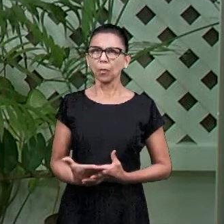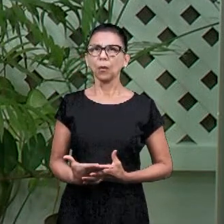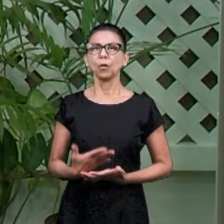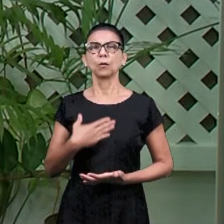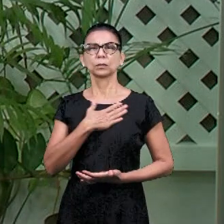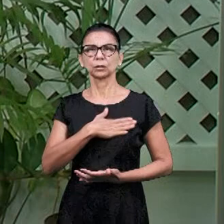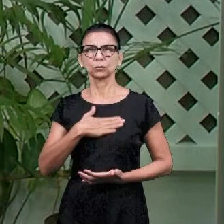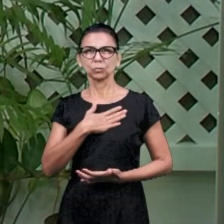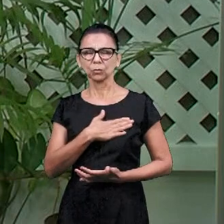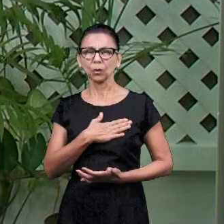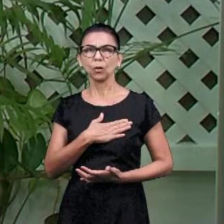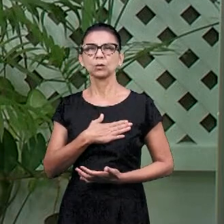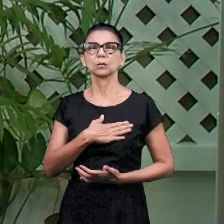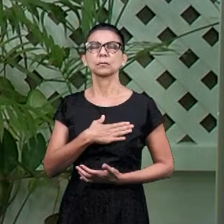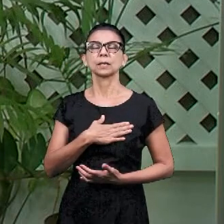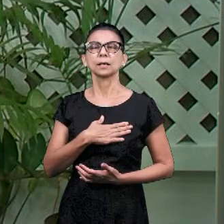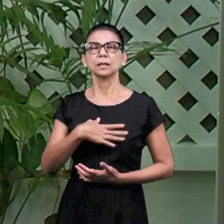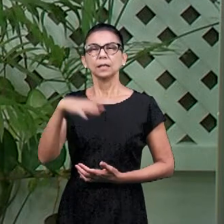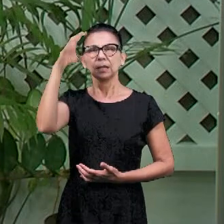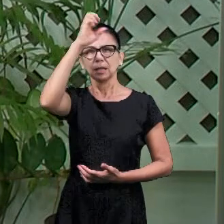avons. Des professeurs qui savent